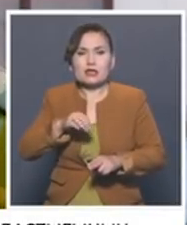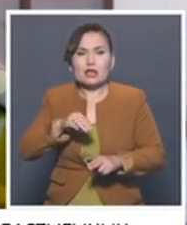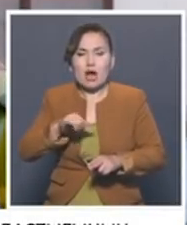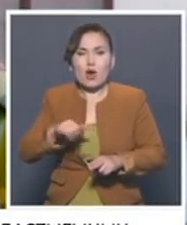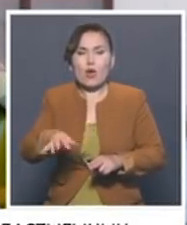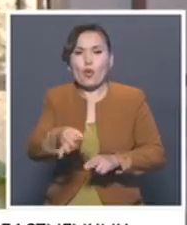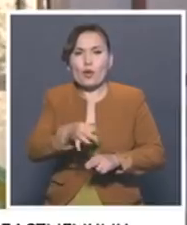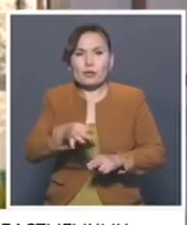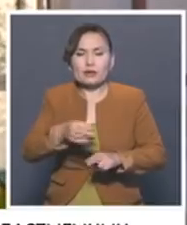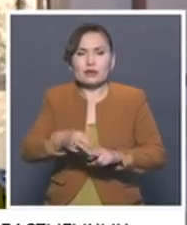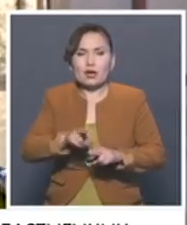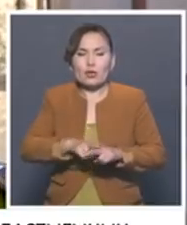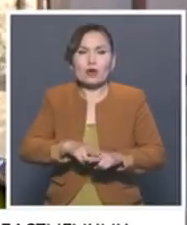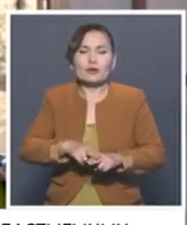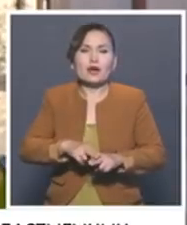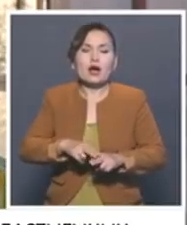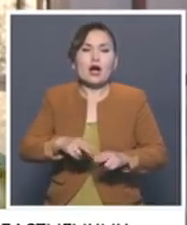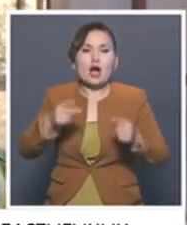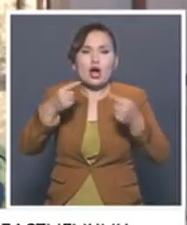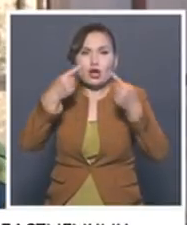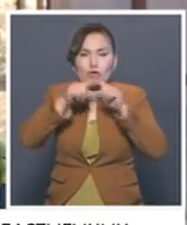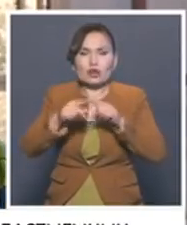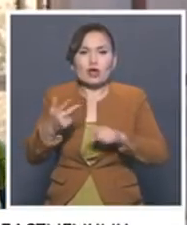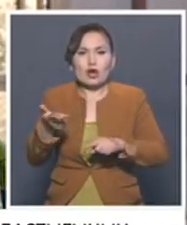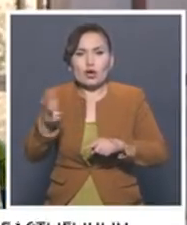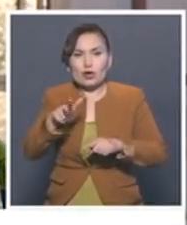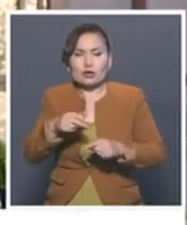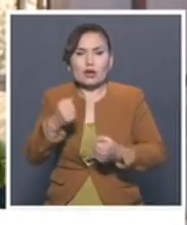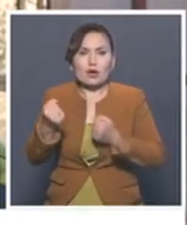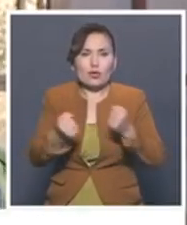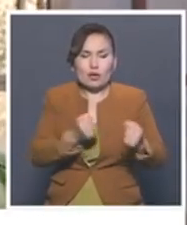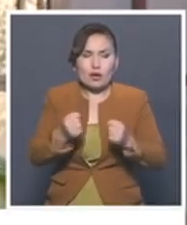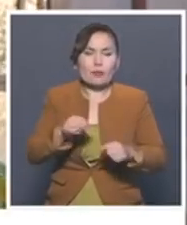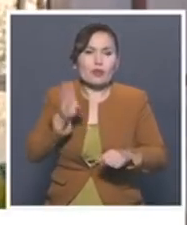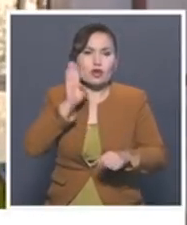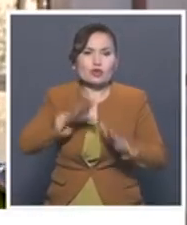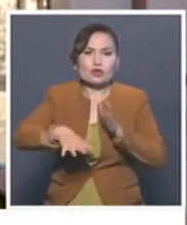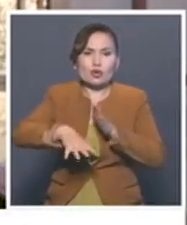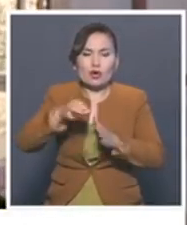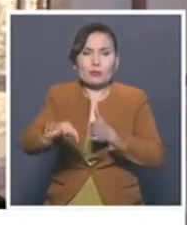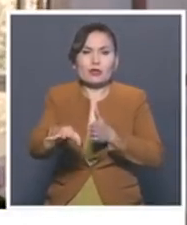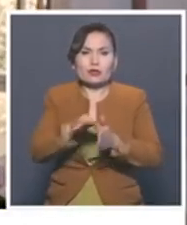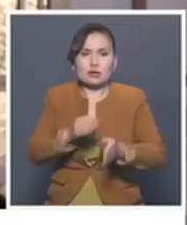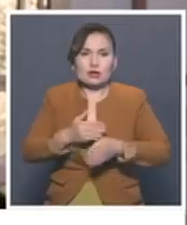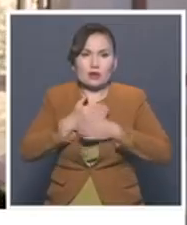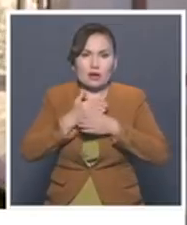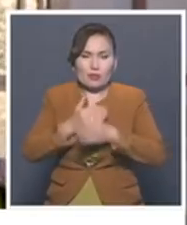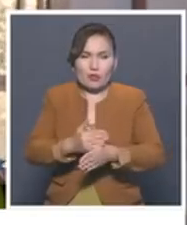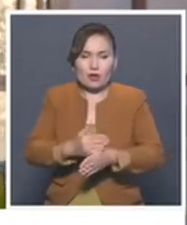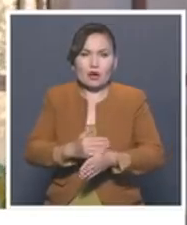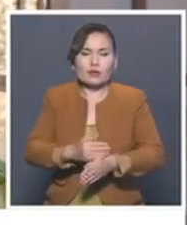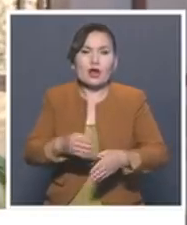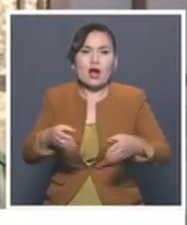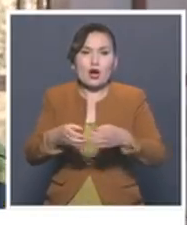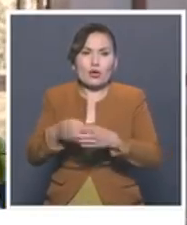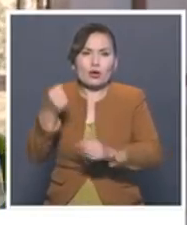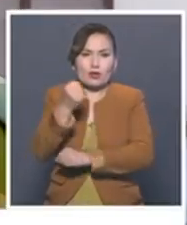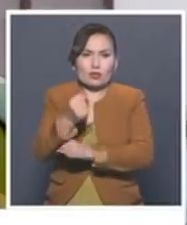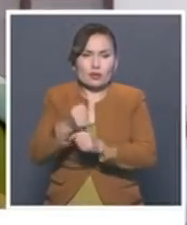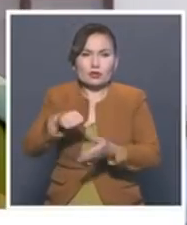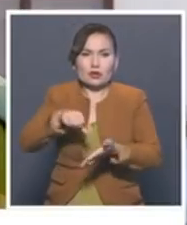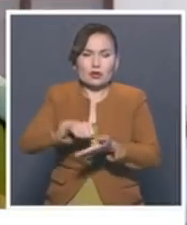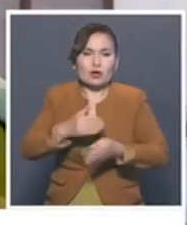құрамынан 25 адам, 3 бірлік техника, 4 мотопомпа су сору үшін жедел түрде күштер мен құралдары